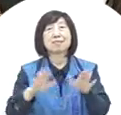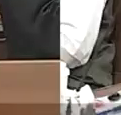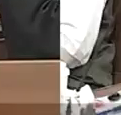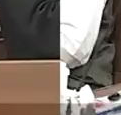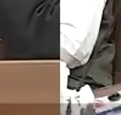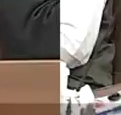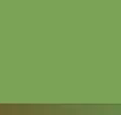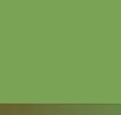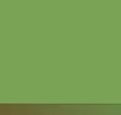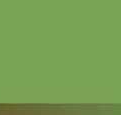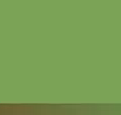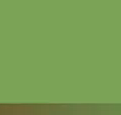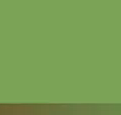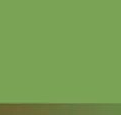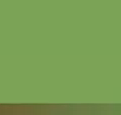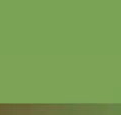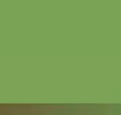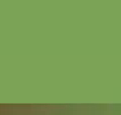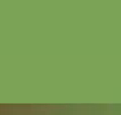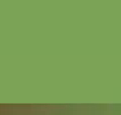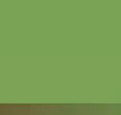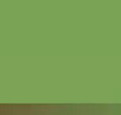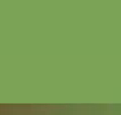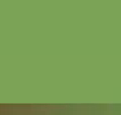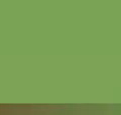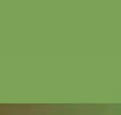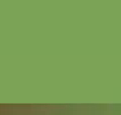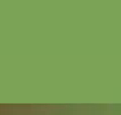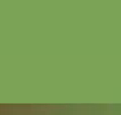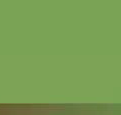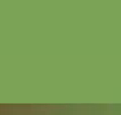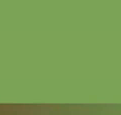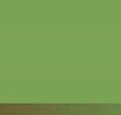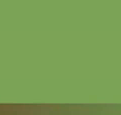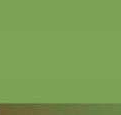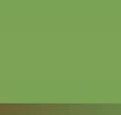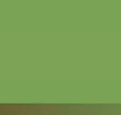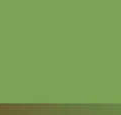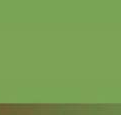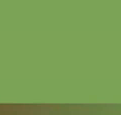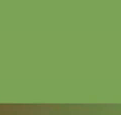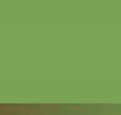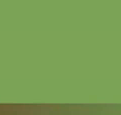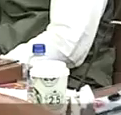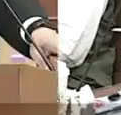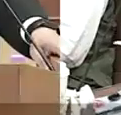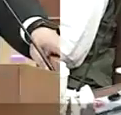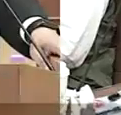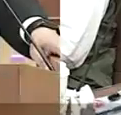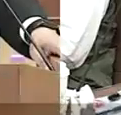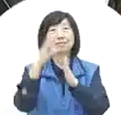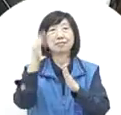运动场 BOT 案，是不是请我们教育局长来做来实质的回答？